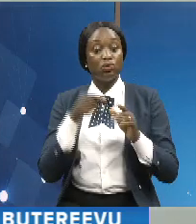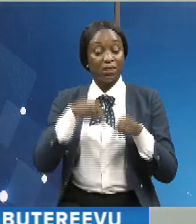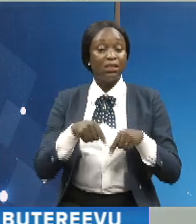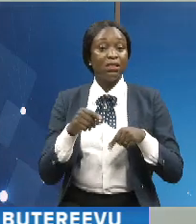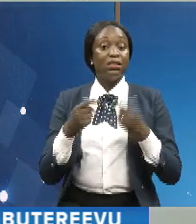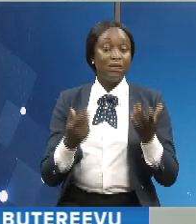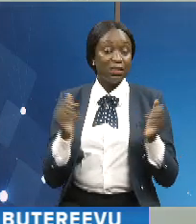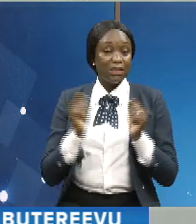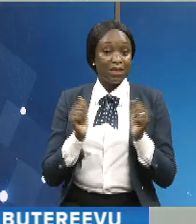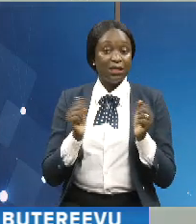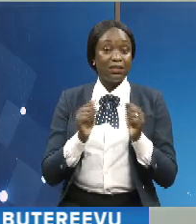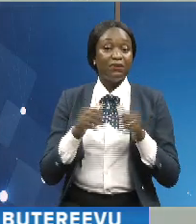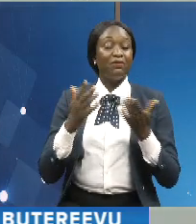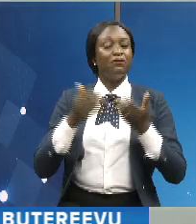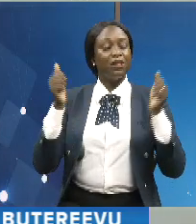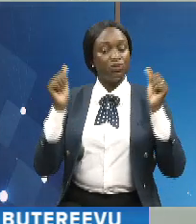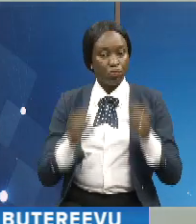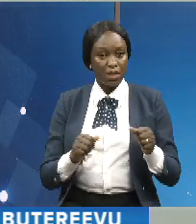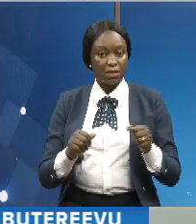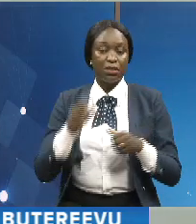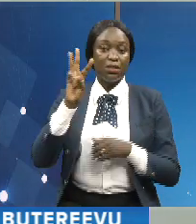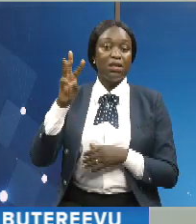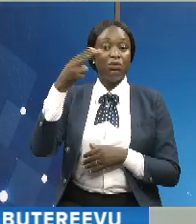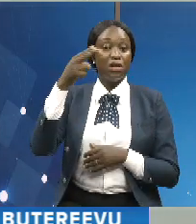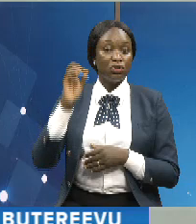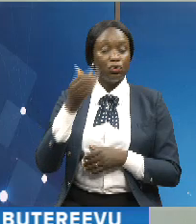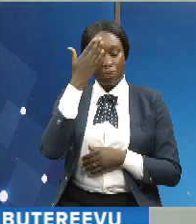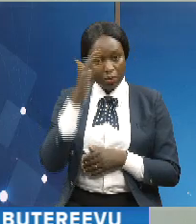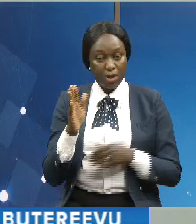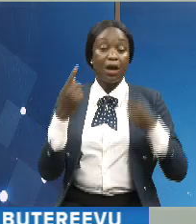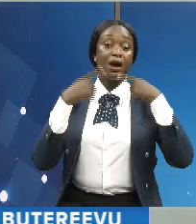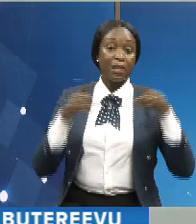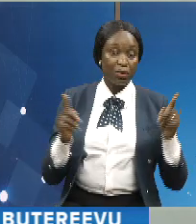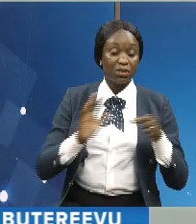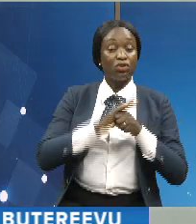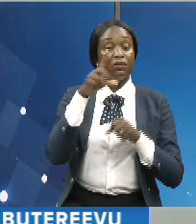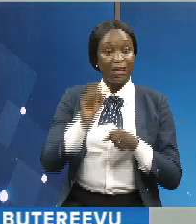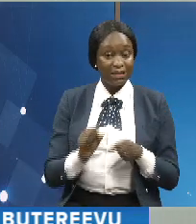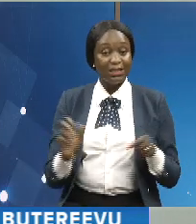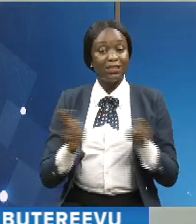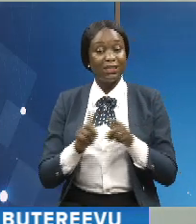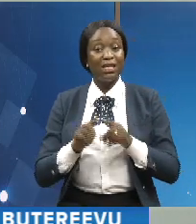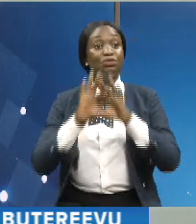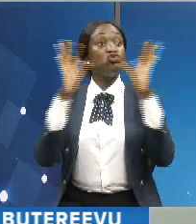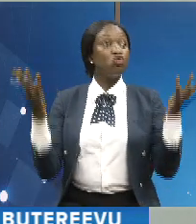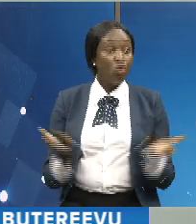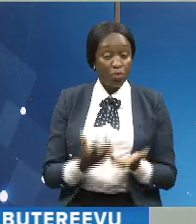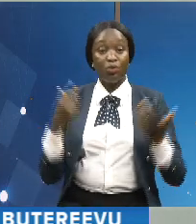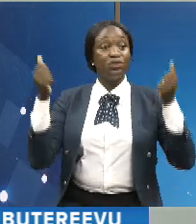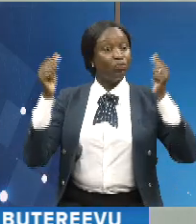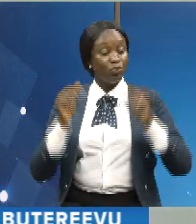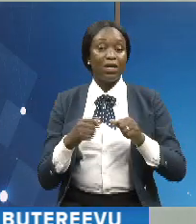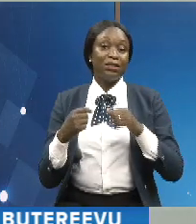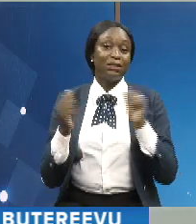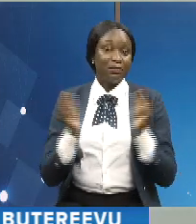Uganda. Tukimanyi bulungi nti World Health Organization yavaayo n'erangira nti COVID-19 is a pandemic, it's a global disease. N'olwekyo